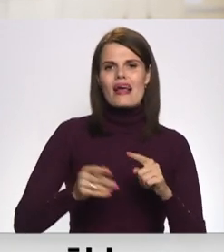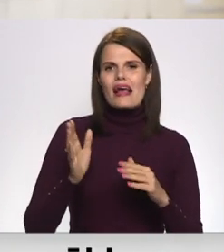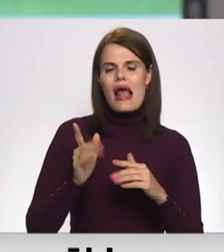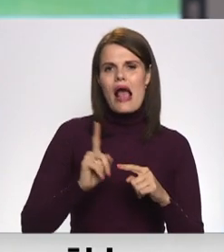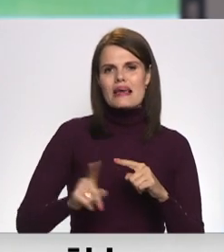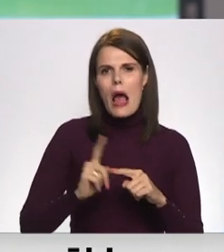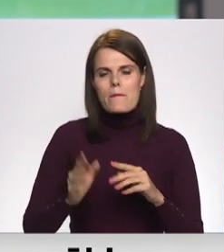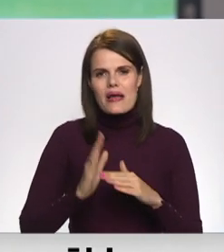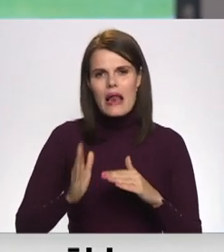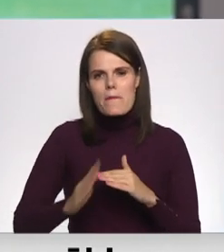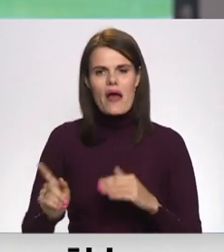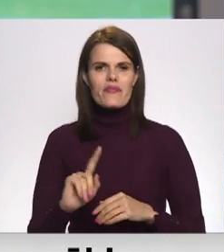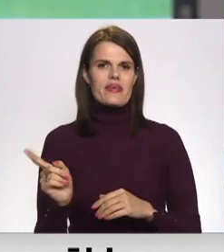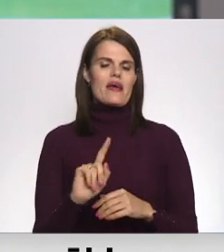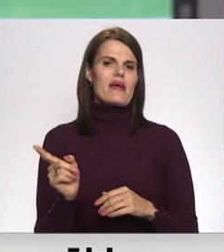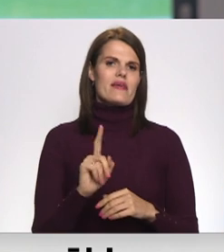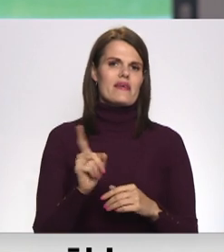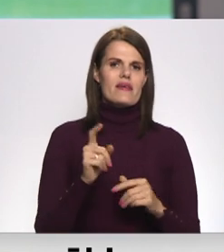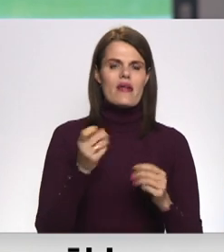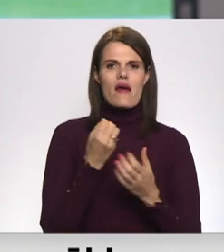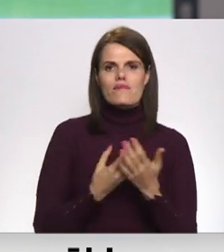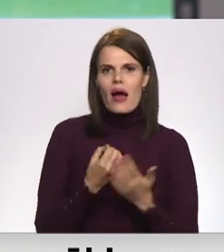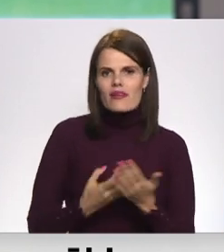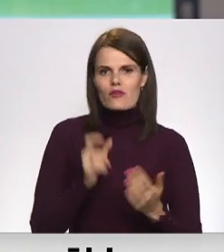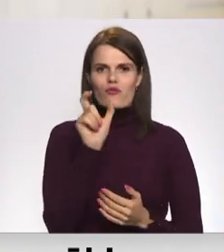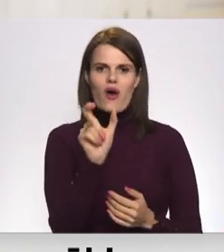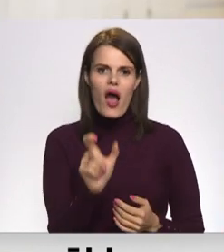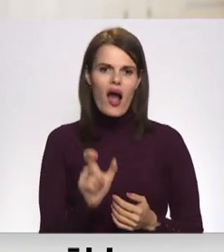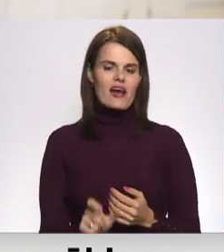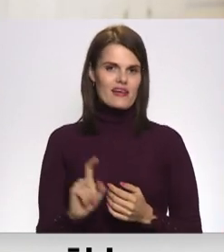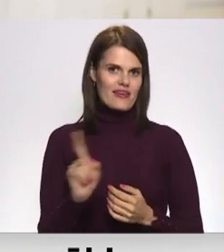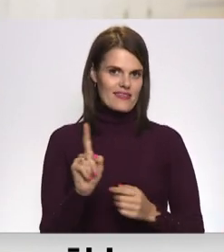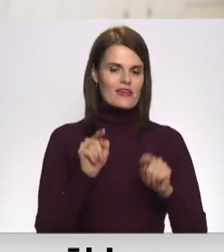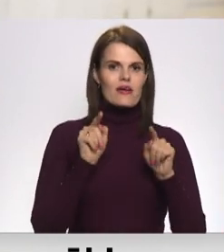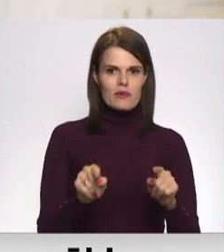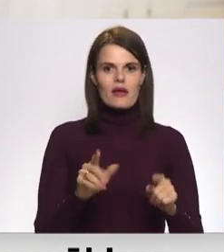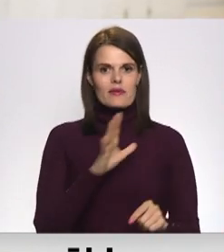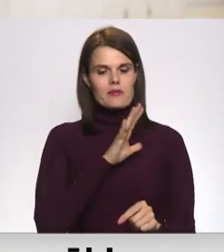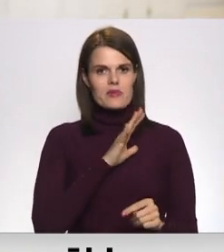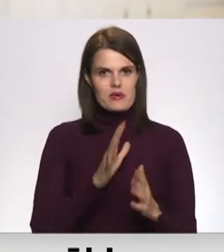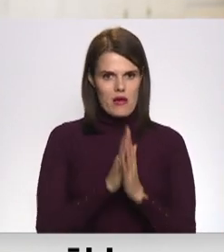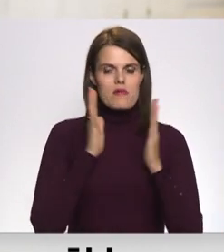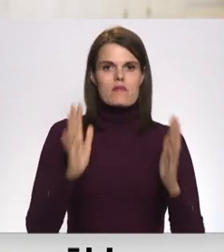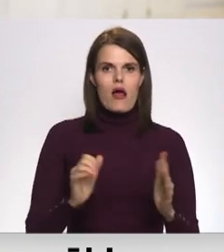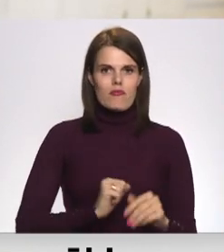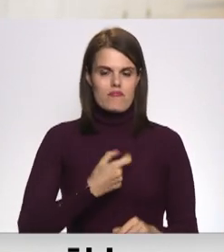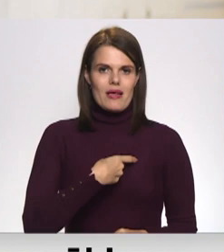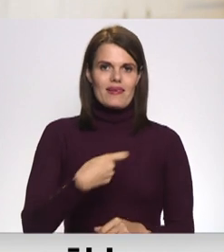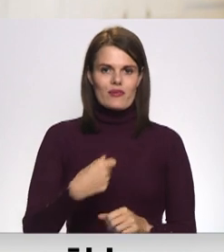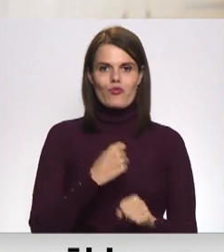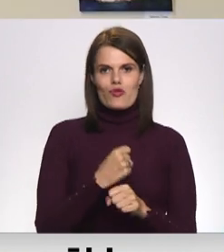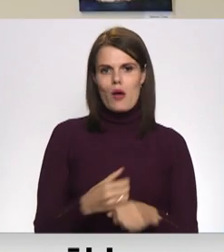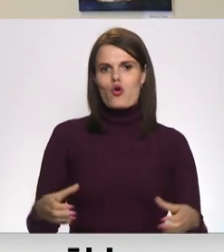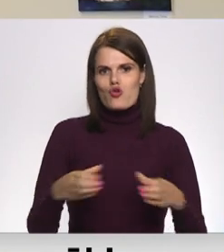Ir runāts par lietām, kuras nekad nav skaidrotas drukātā formātā. Tā kā tas bija tāds liels izaicinājums darbs un komanda ir